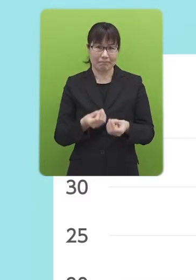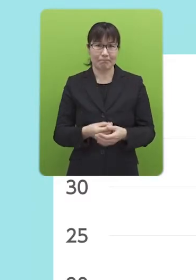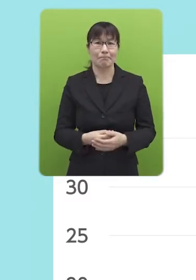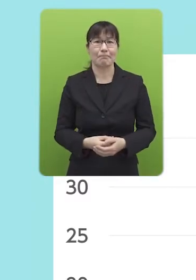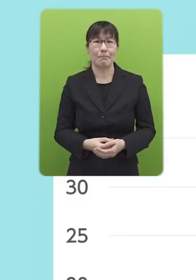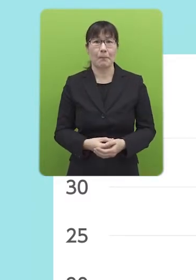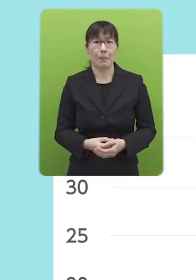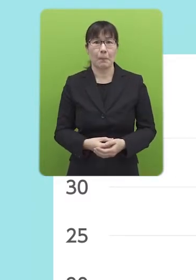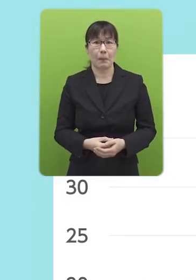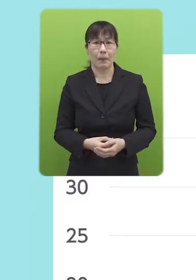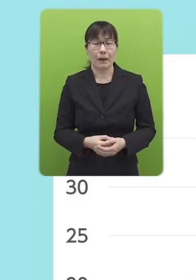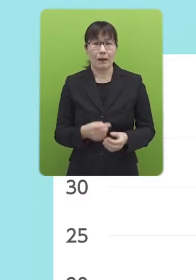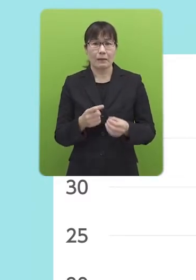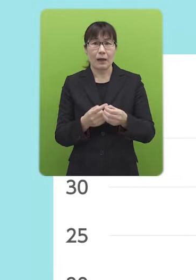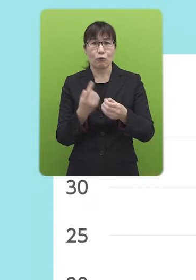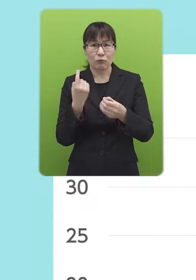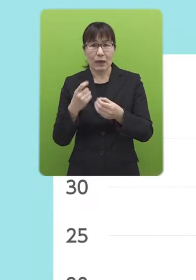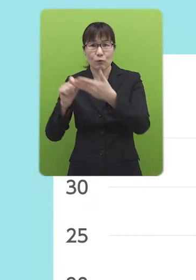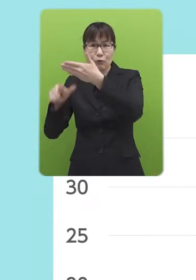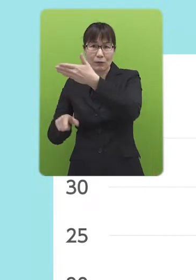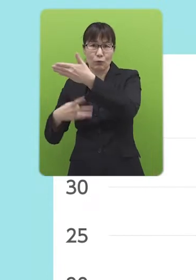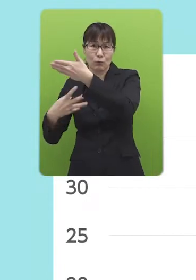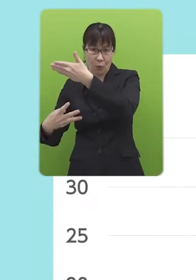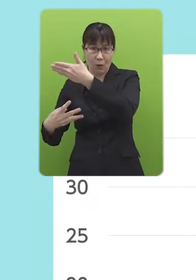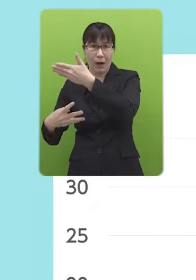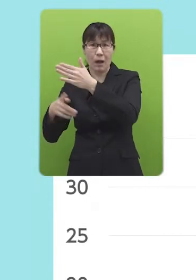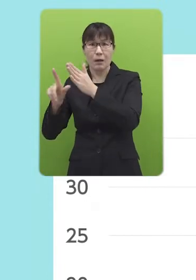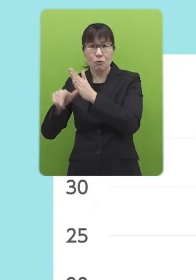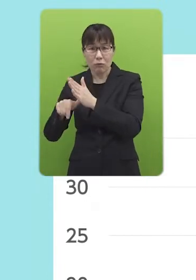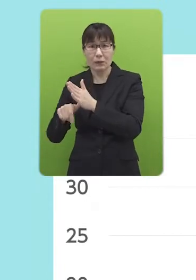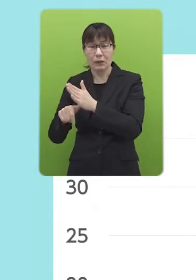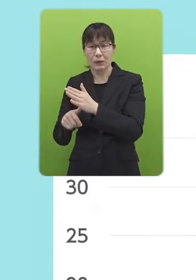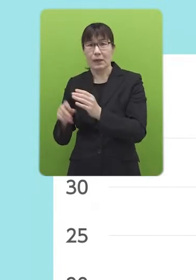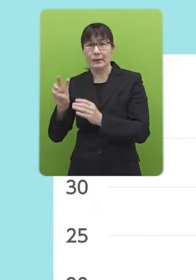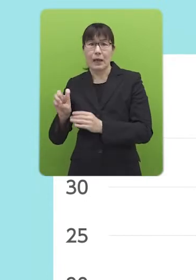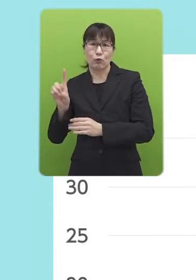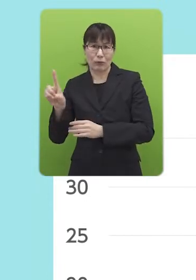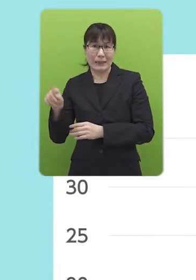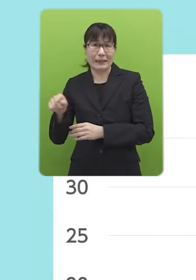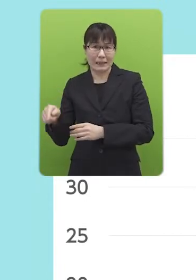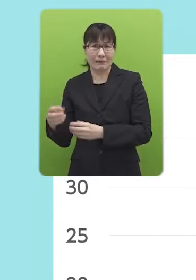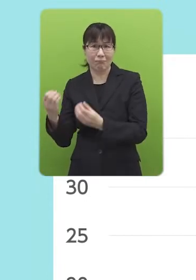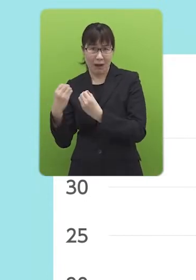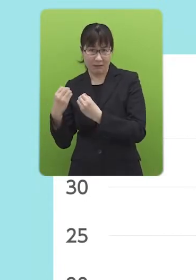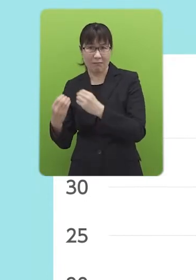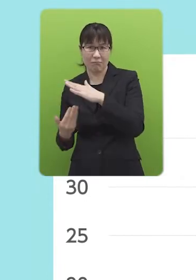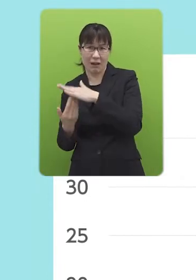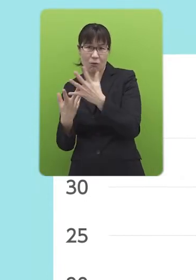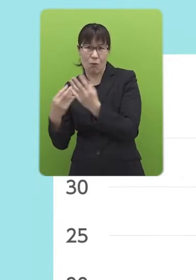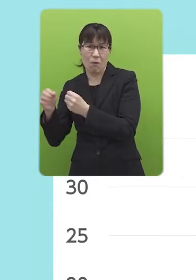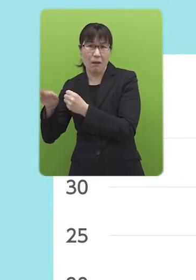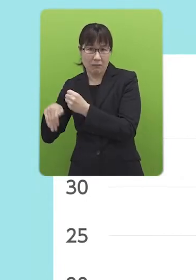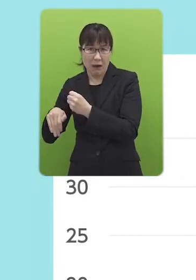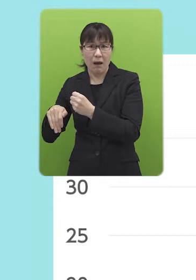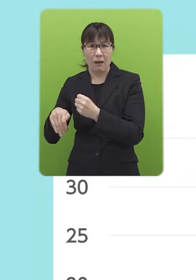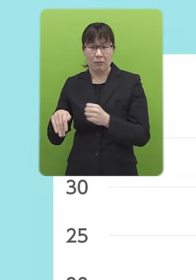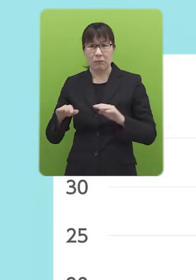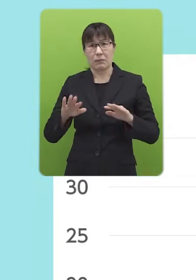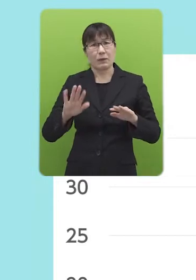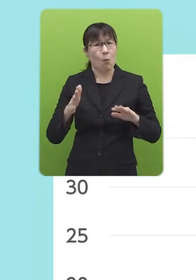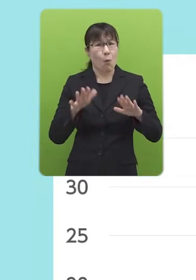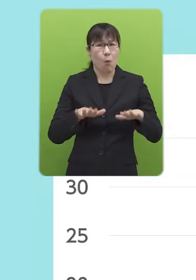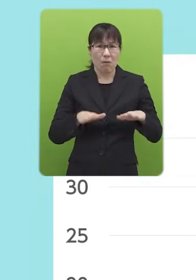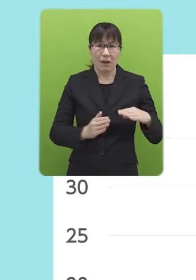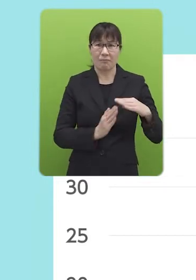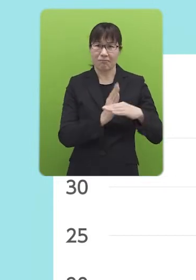認され、昨年9月4日の31人を超える過去最多となりました。1